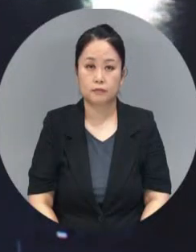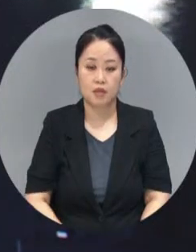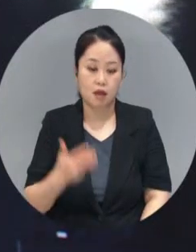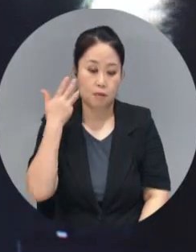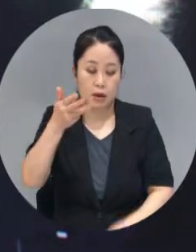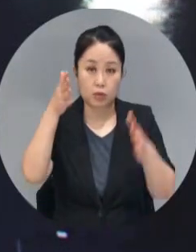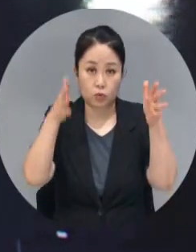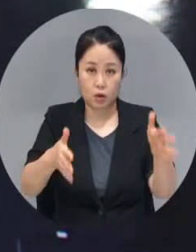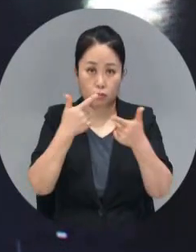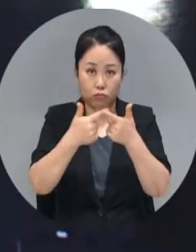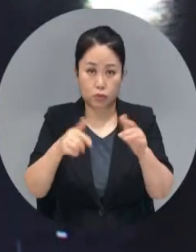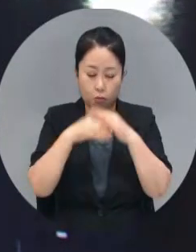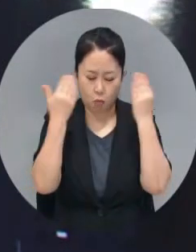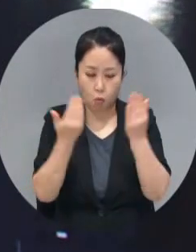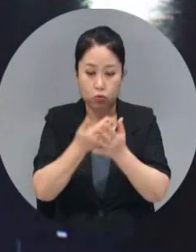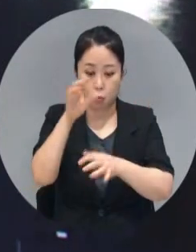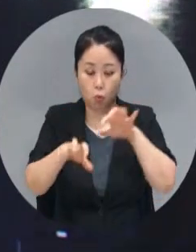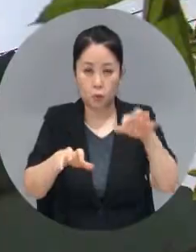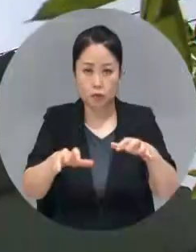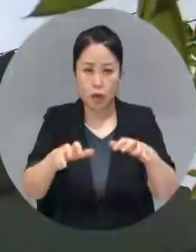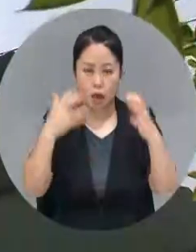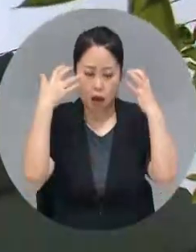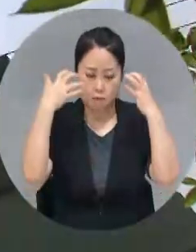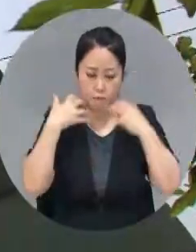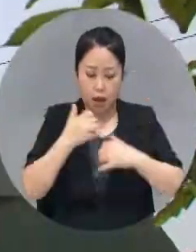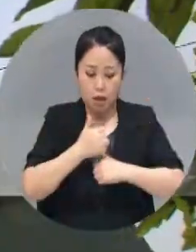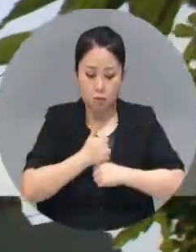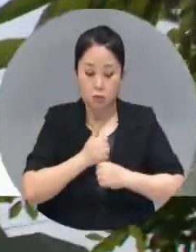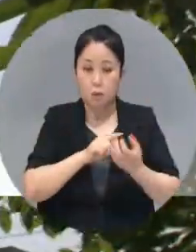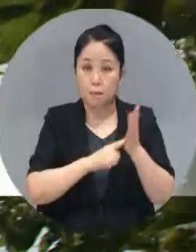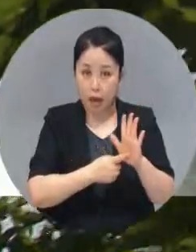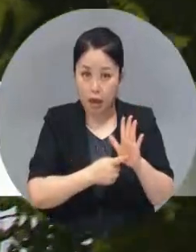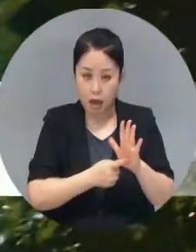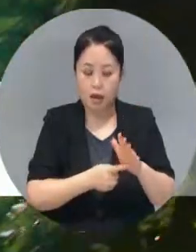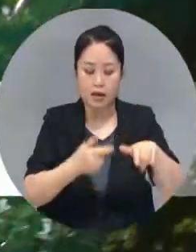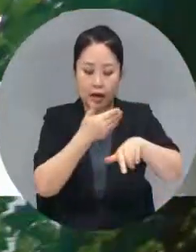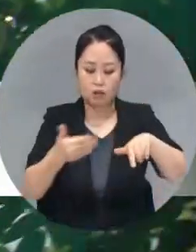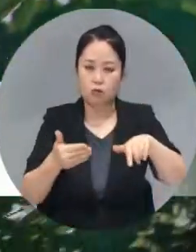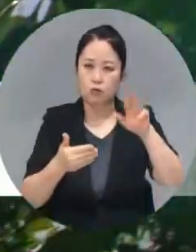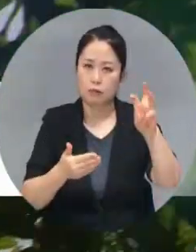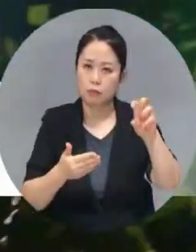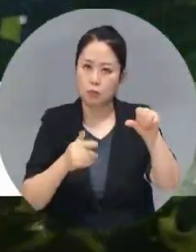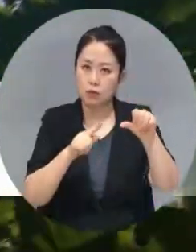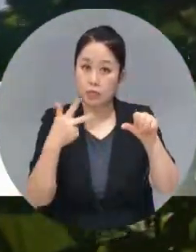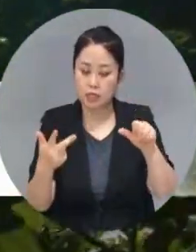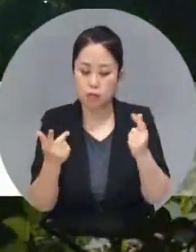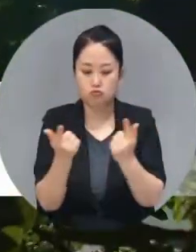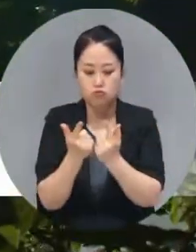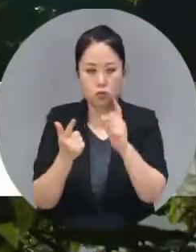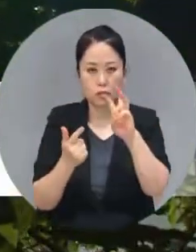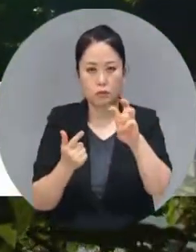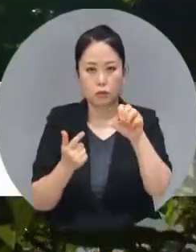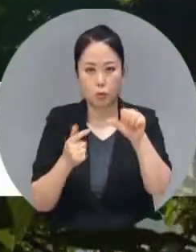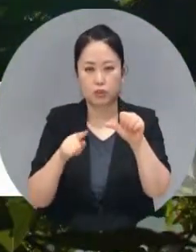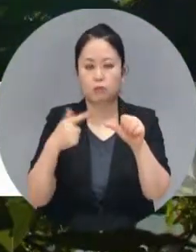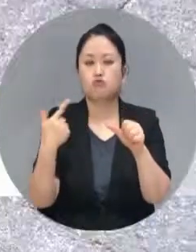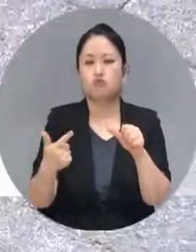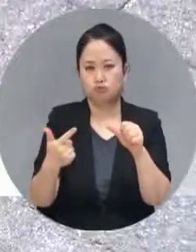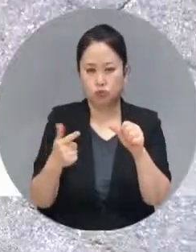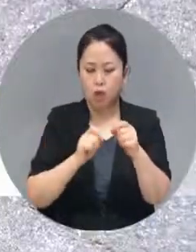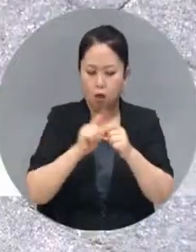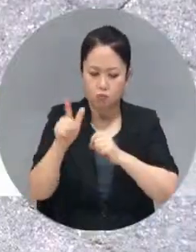8일째 부산 저녁에 폭염 경보가 내려진 가운데 강서구가 35.7도 북구가 35.6도 기록하는 등 대부분